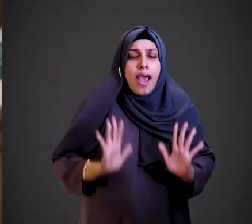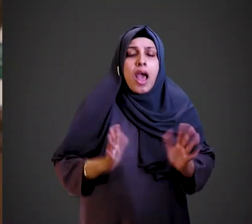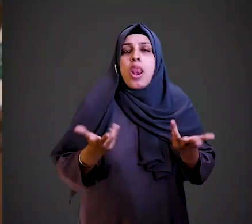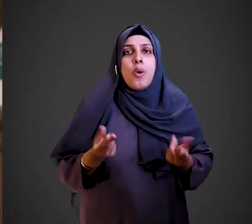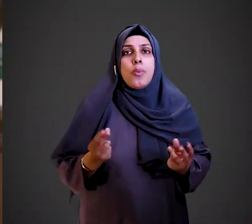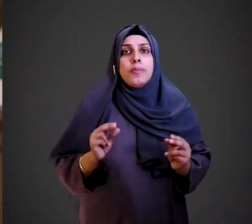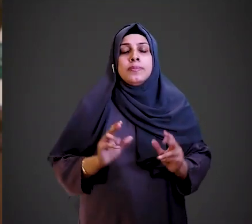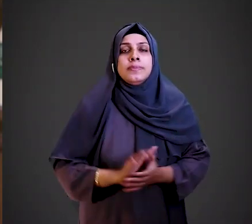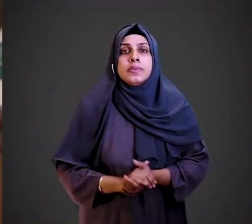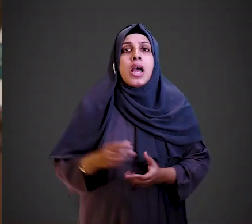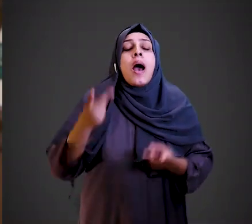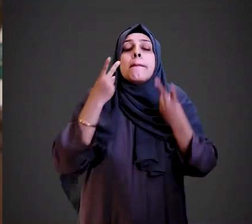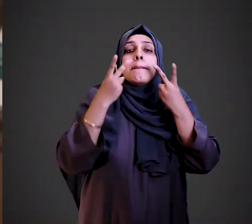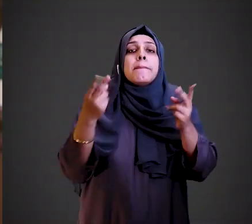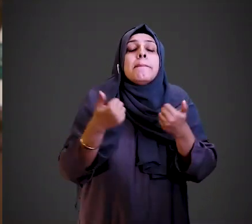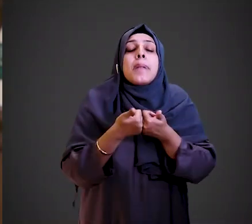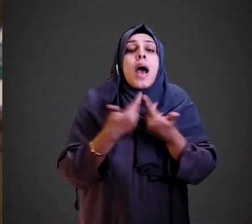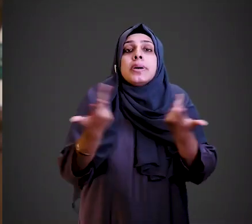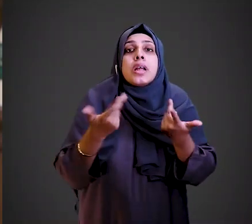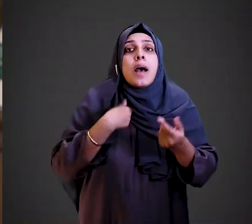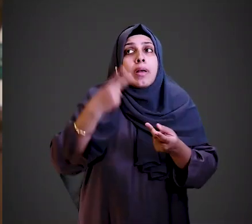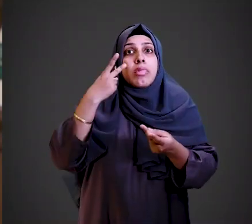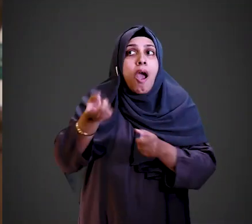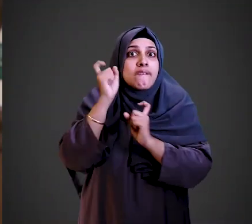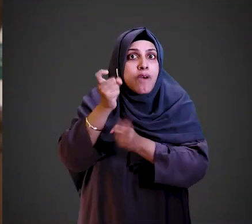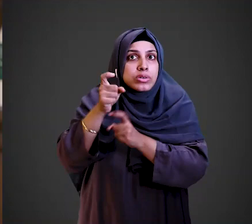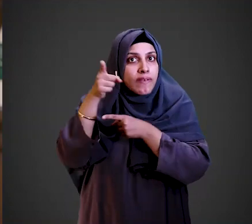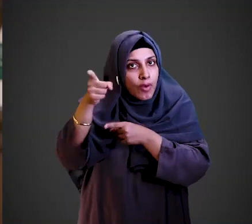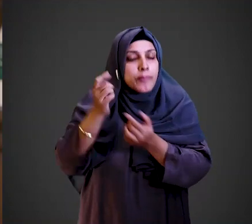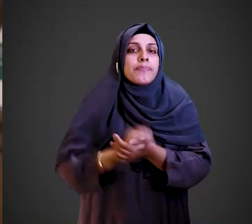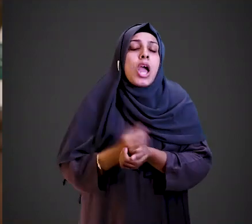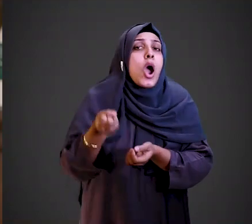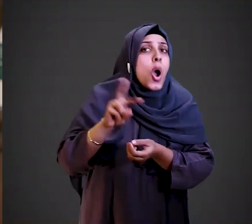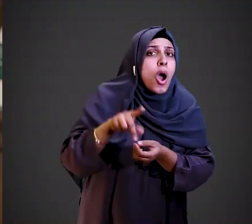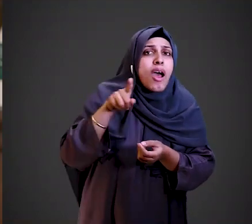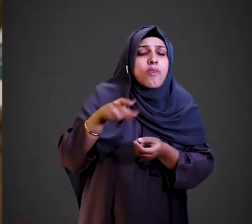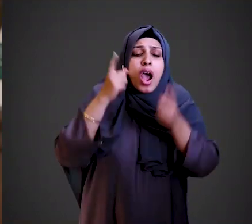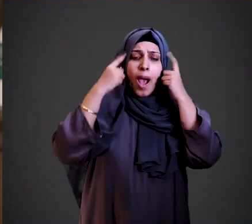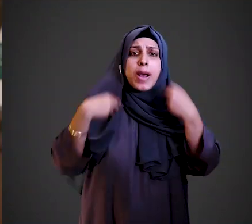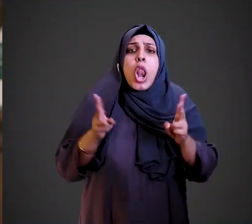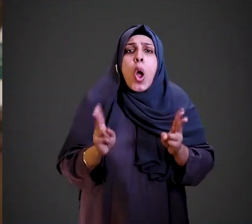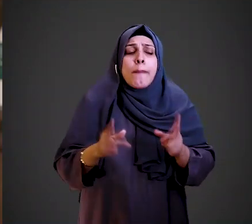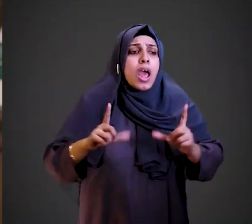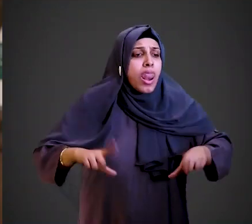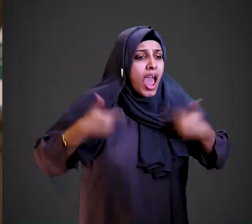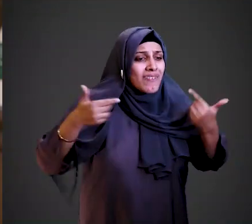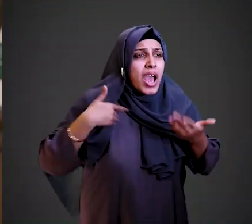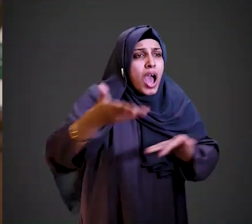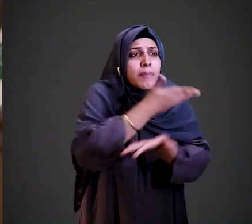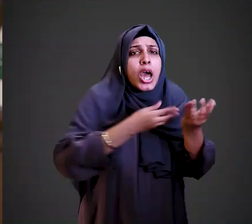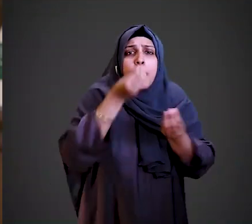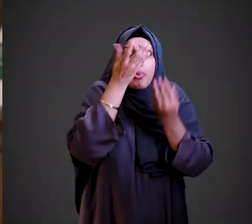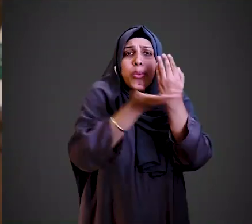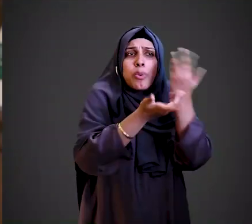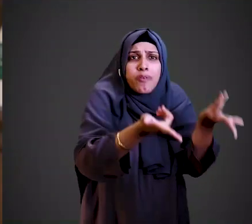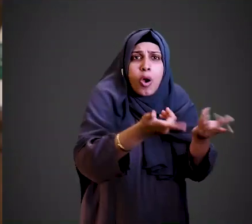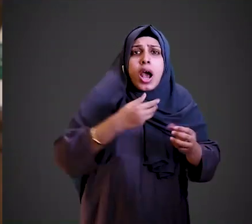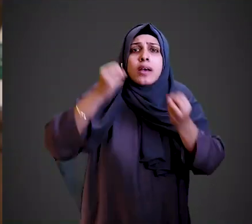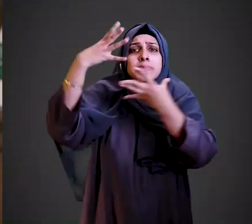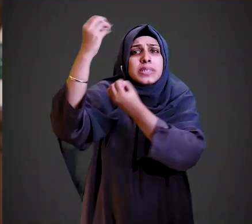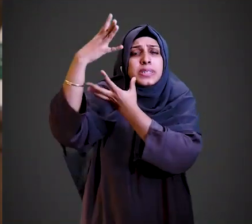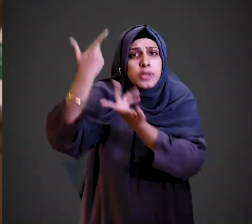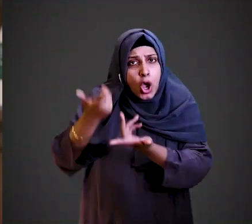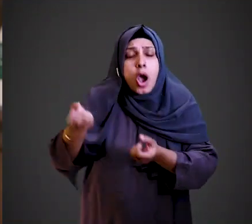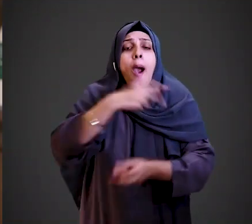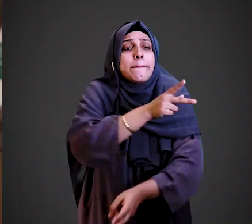جیسے کہ ہم ڈیفینس کو دیکھ لیں، ہمارے یا پھر ہماری جو عام زندگی میں ہمارے پارکس ہیں، ٹریفک لائٹس